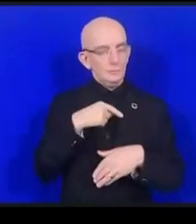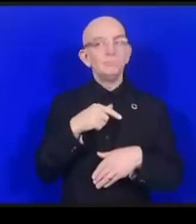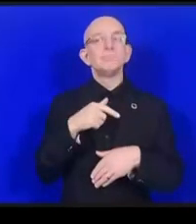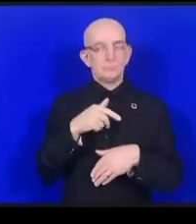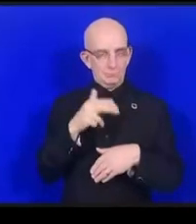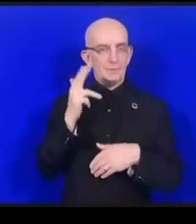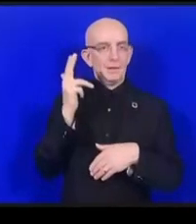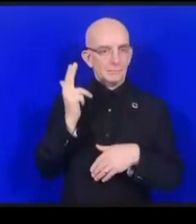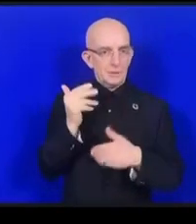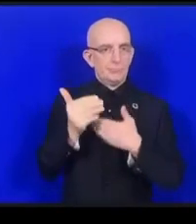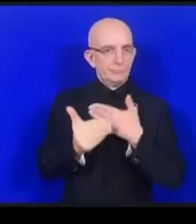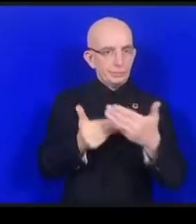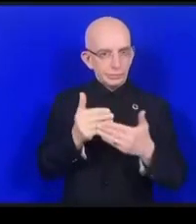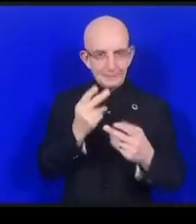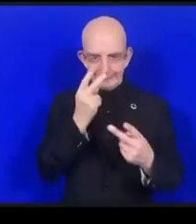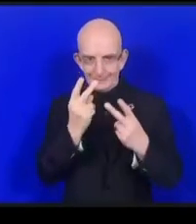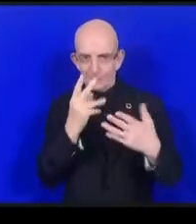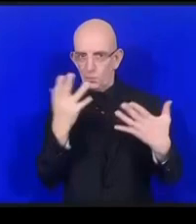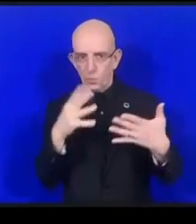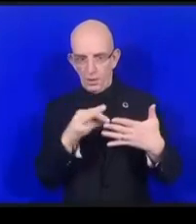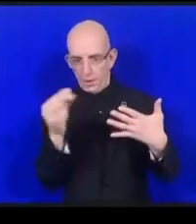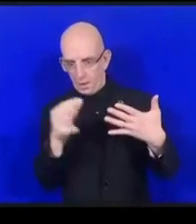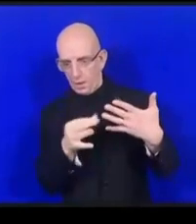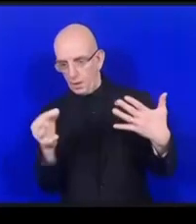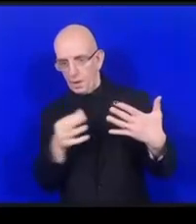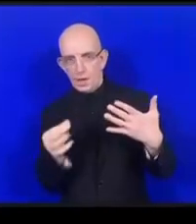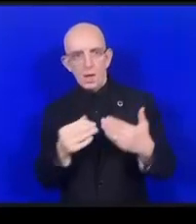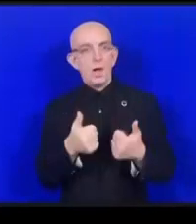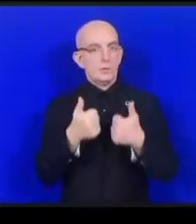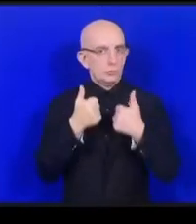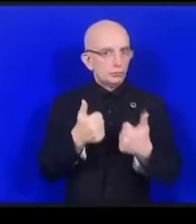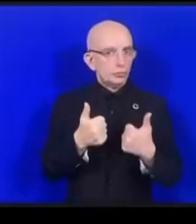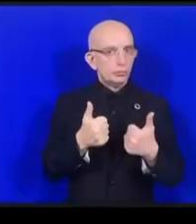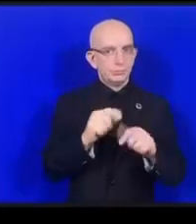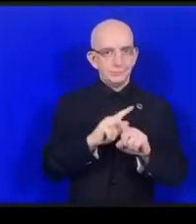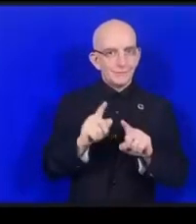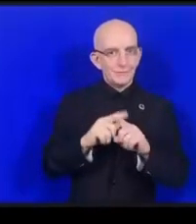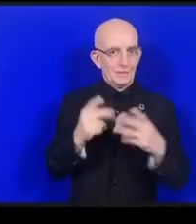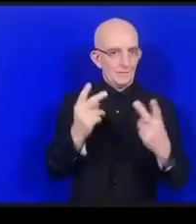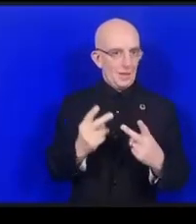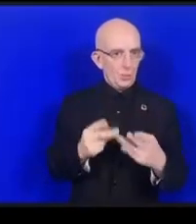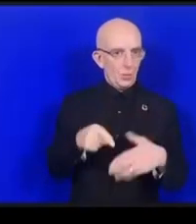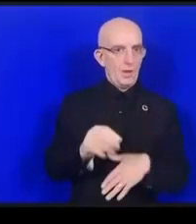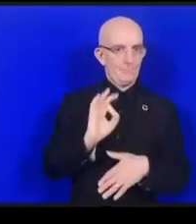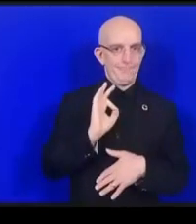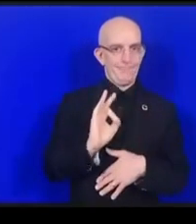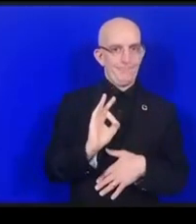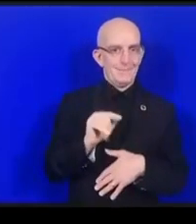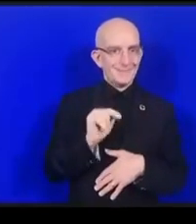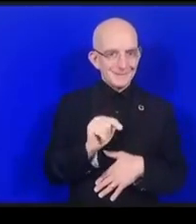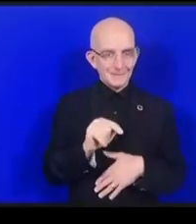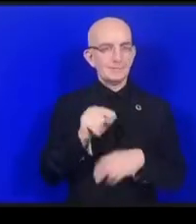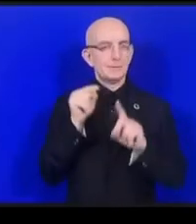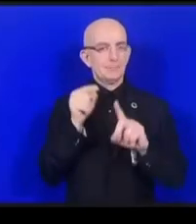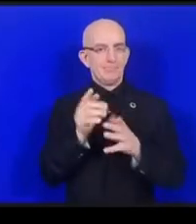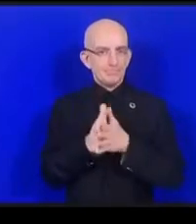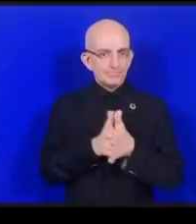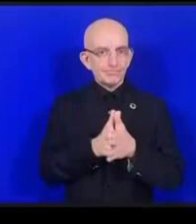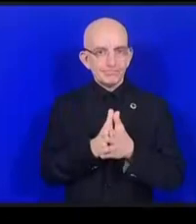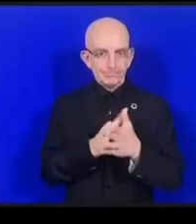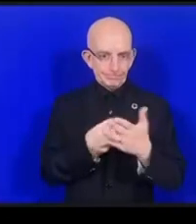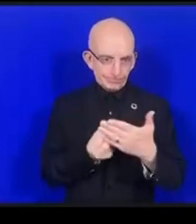мы их воспринимали как цели к которым нужно стремиться которые нужно внедрять в нашу